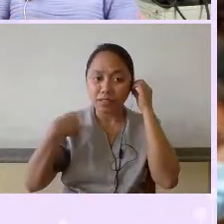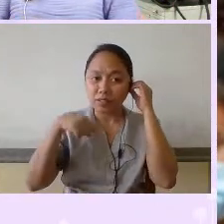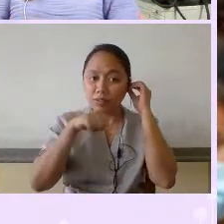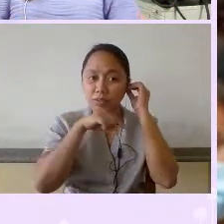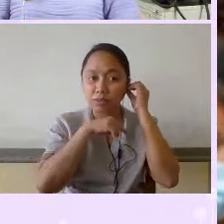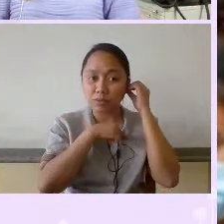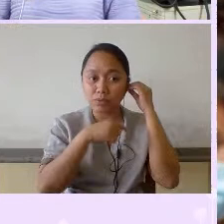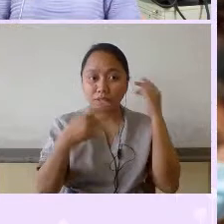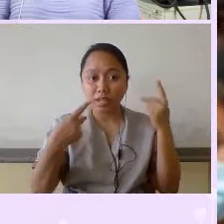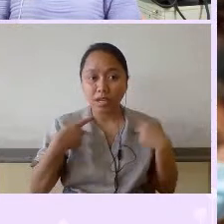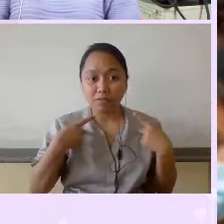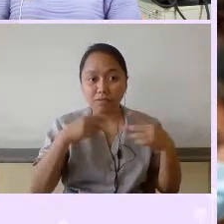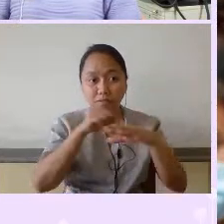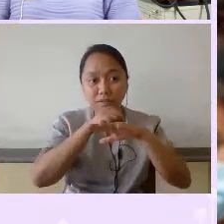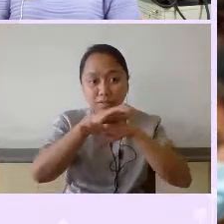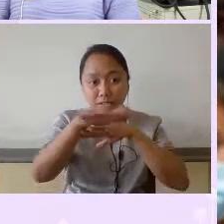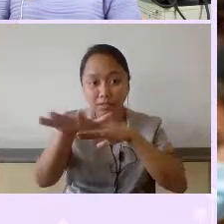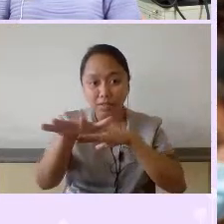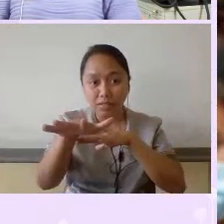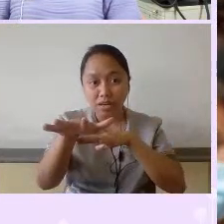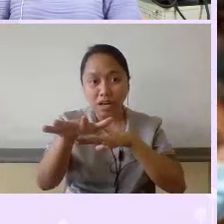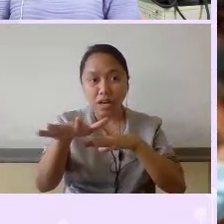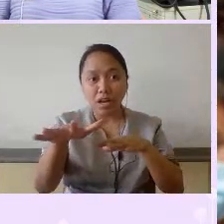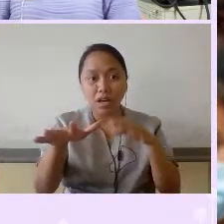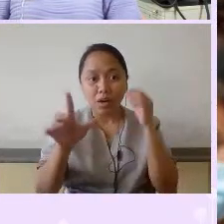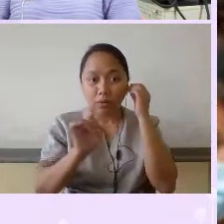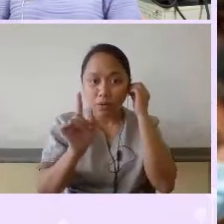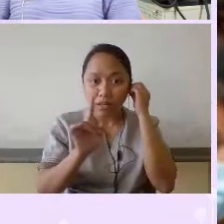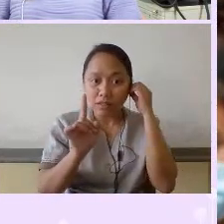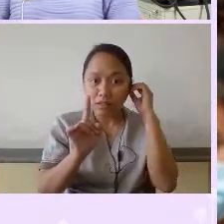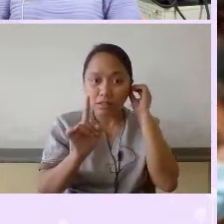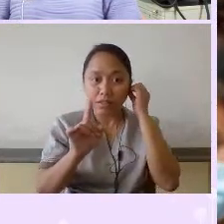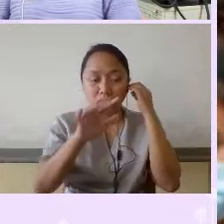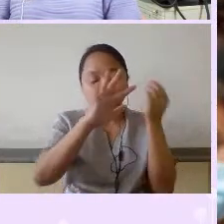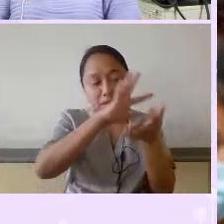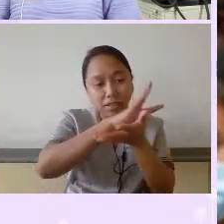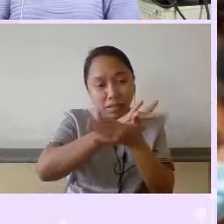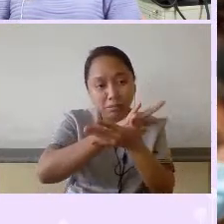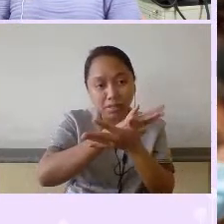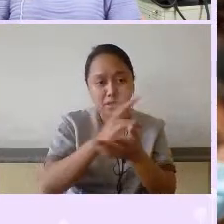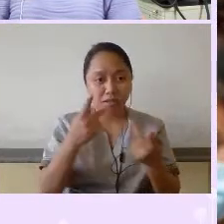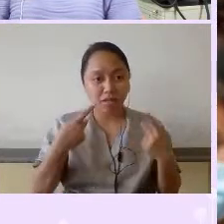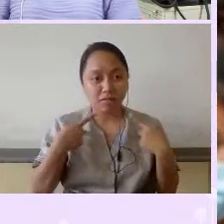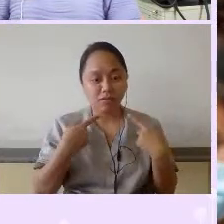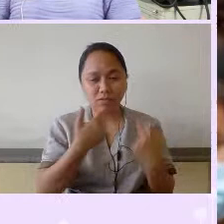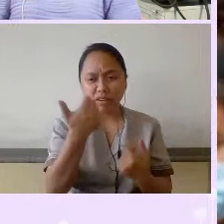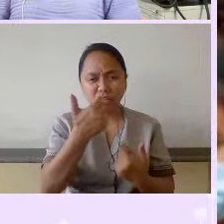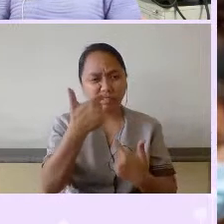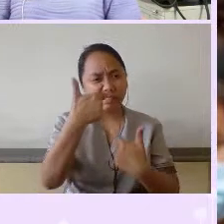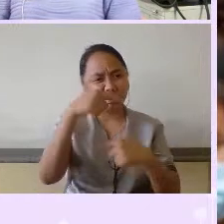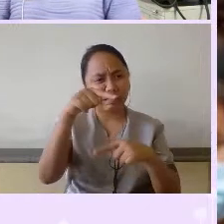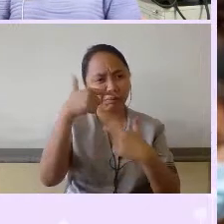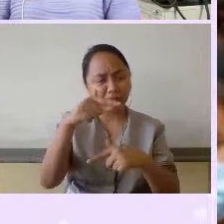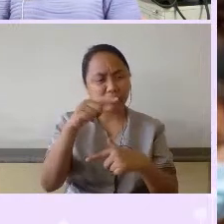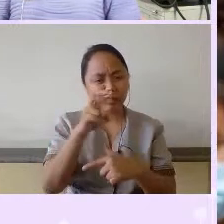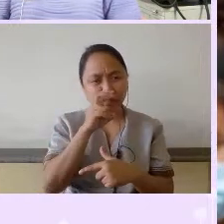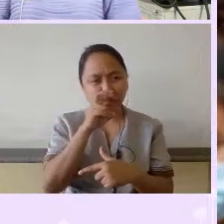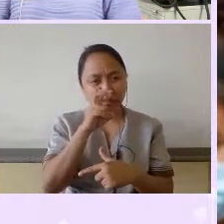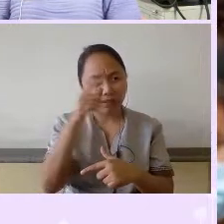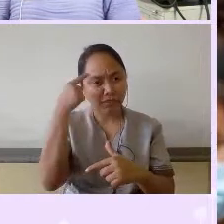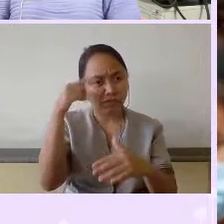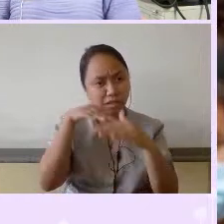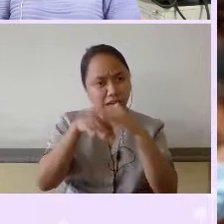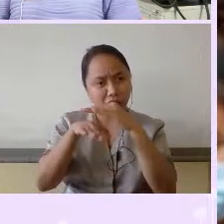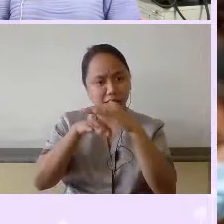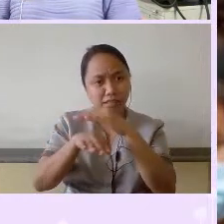sobrang naapektuhan noong kasagsagan ng pandemya gawa ng mga travel restrictions, ang ibang industriya ay nakakitaan